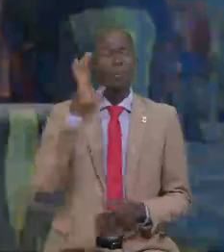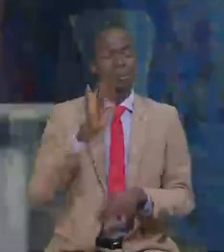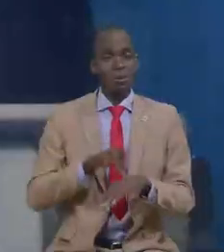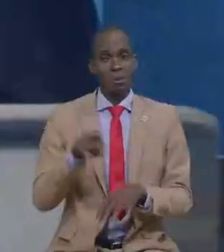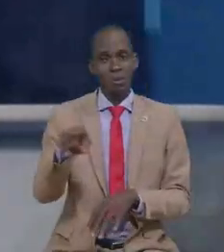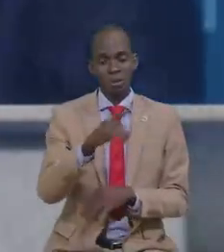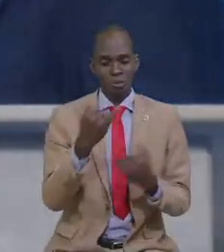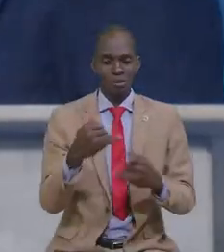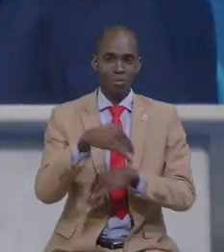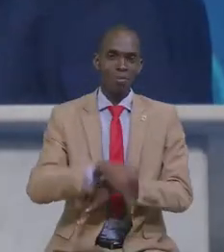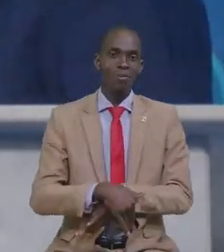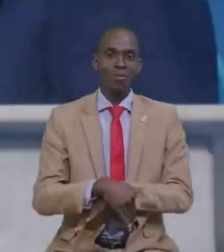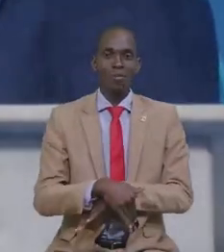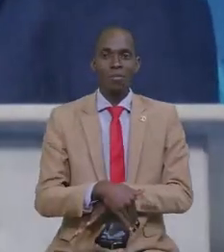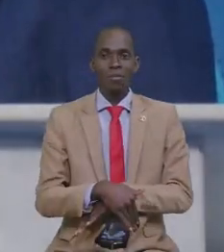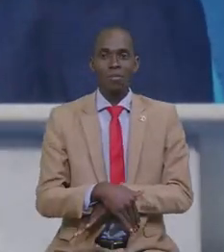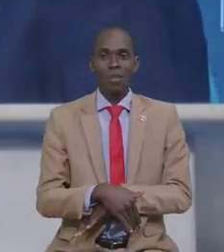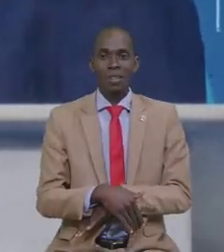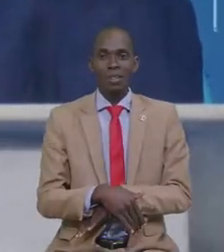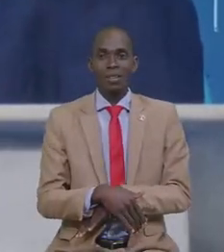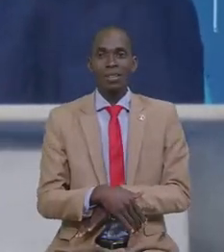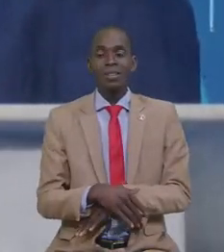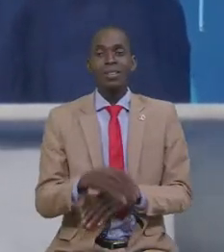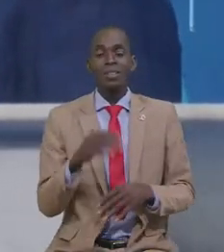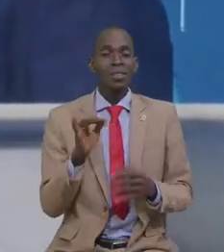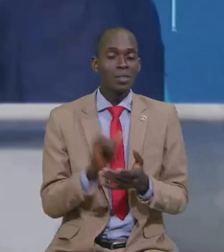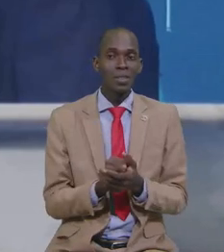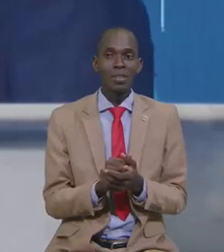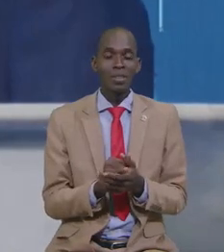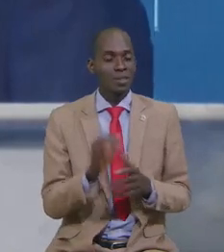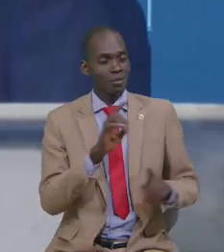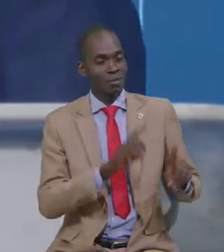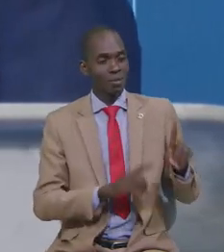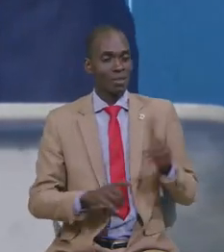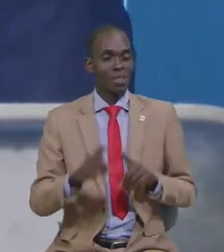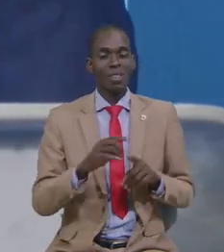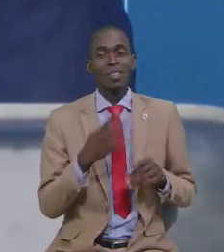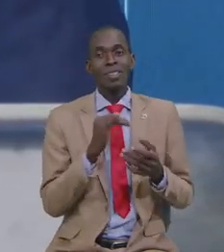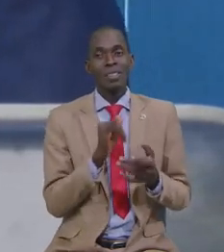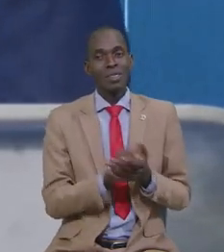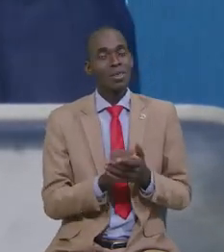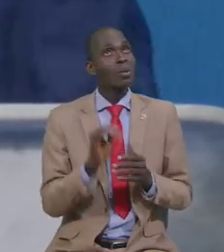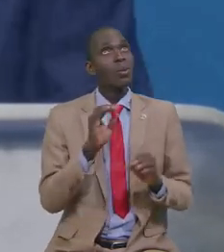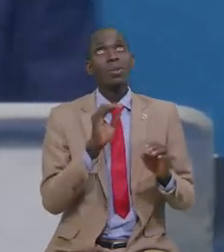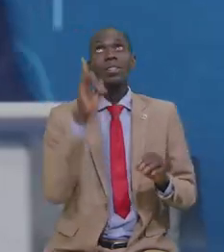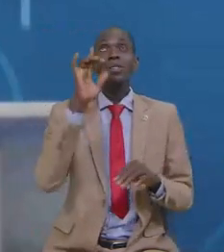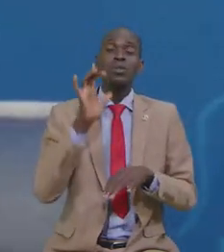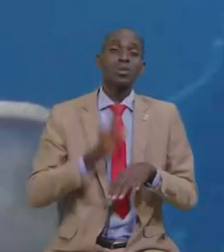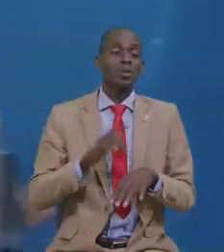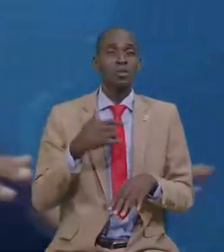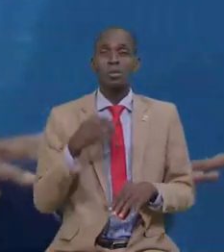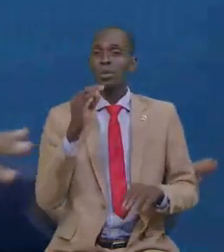Il va vous toucher ce soir. Et vous serez en mesure de chanter, disant, il m'a